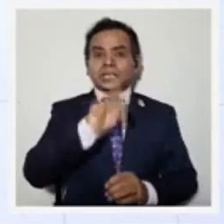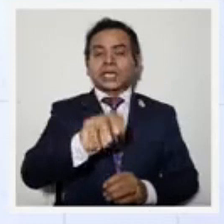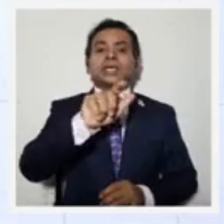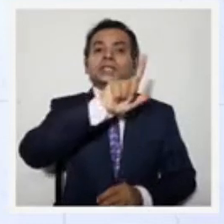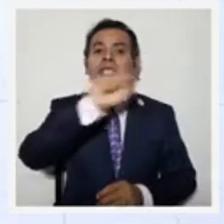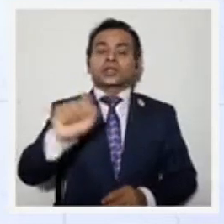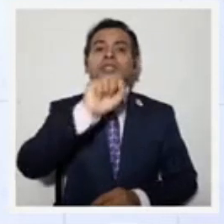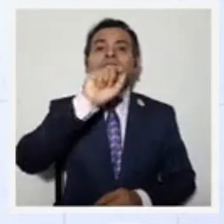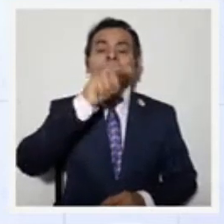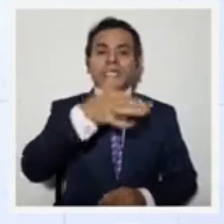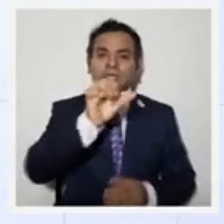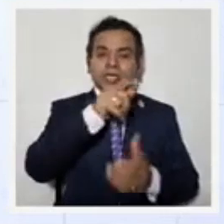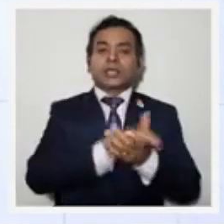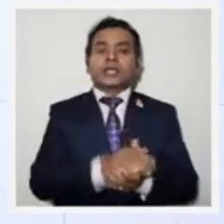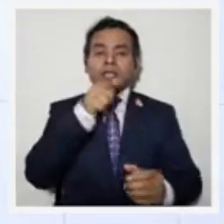গত 24 ঘন্টায়